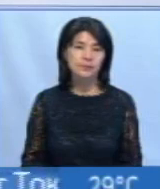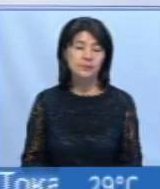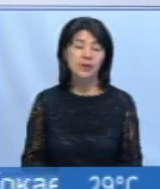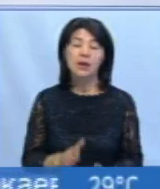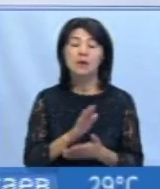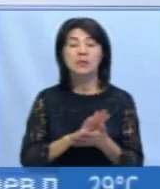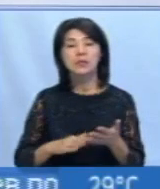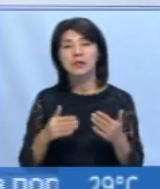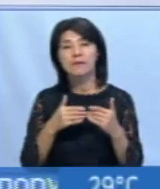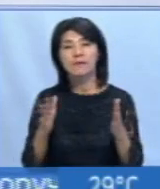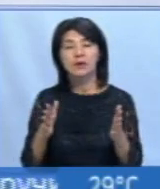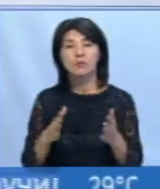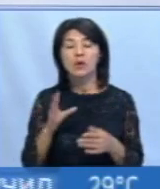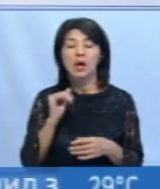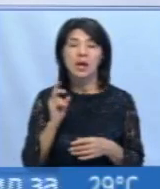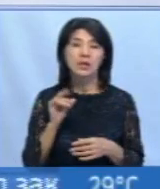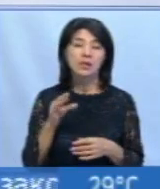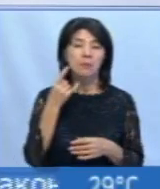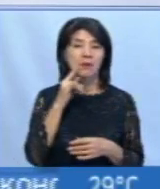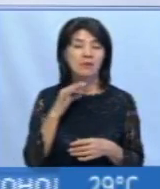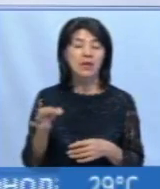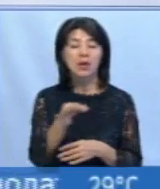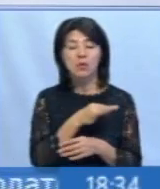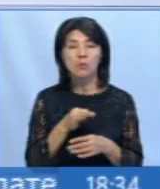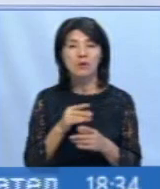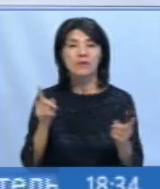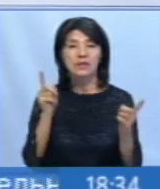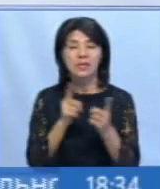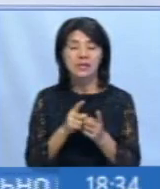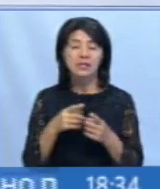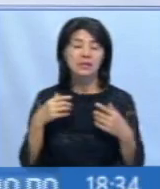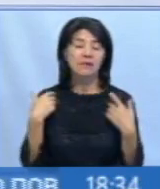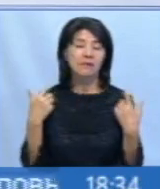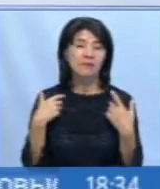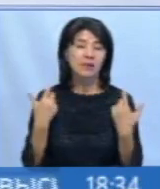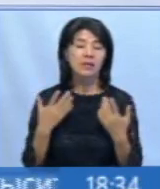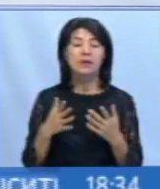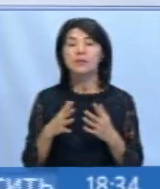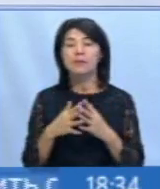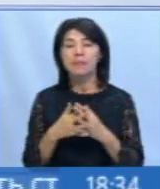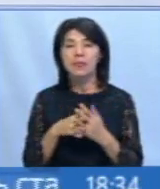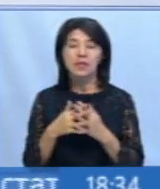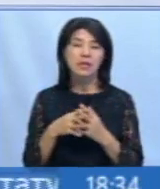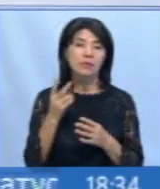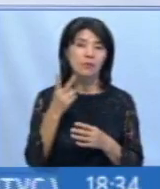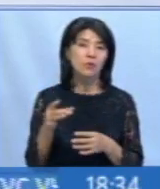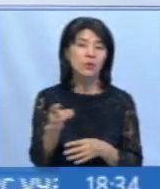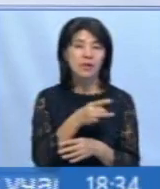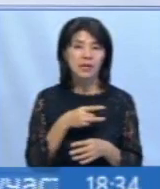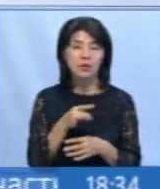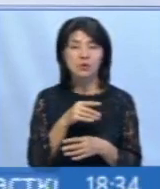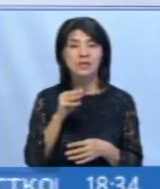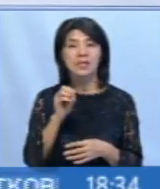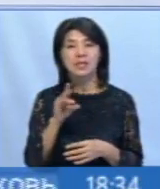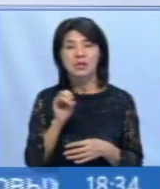Продолжаем выпуск. Аким Павлодарской области встретился с фермерами двух районов – Теренколь и Железинским, которые поделились